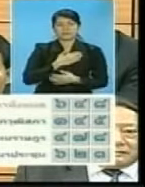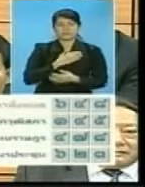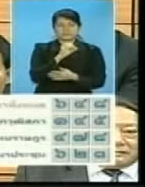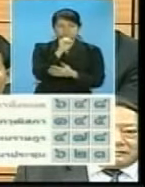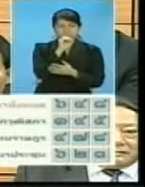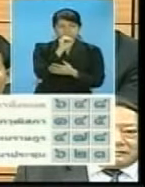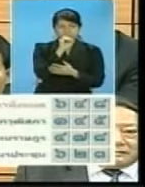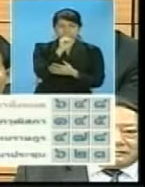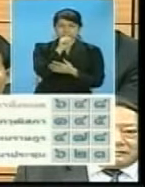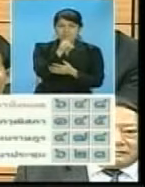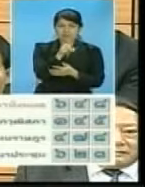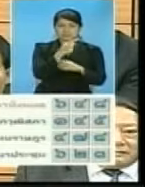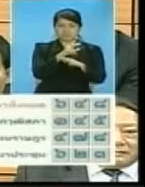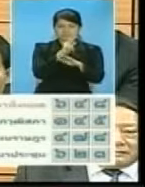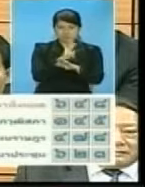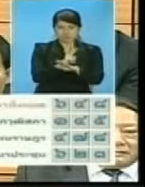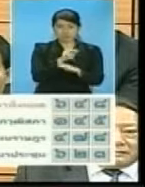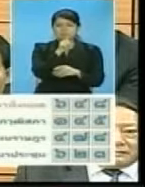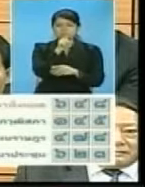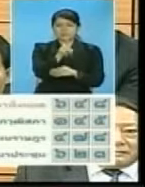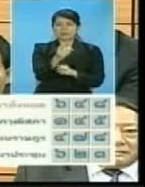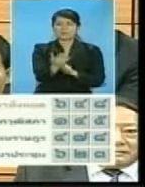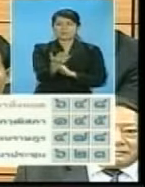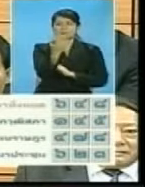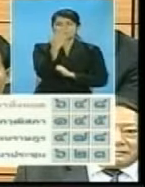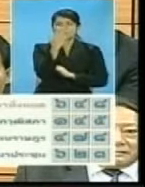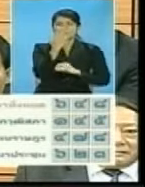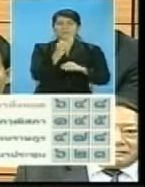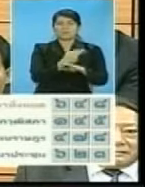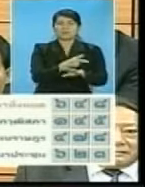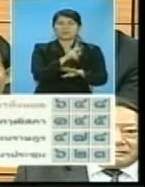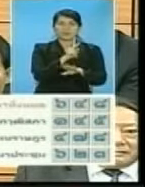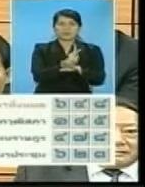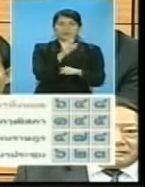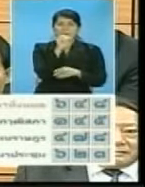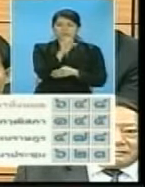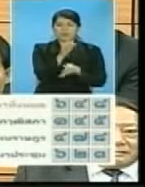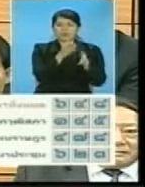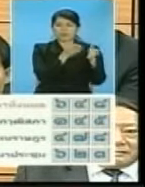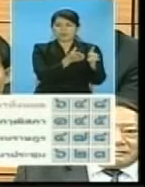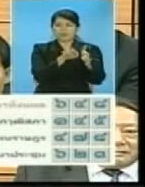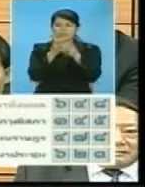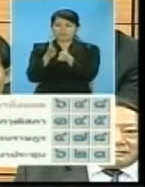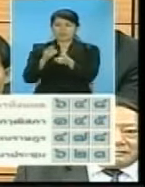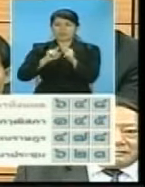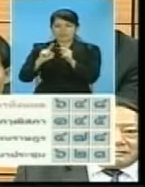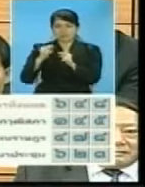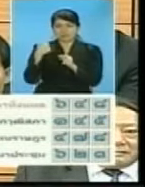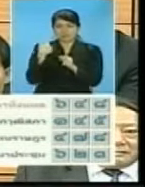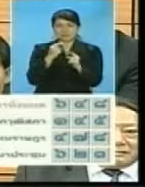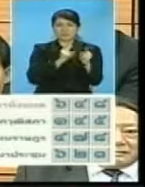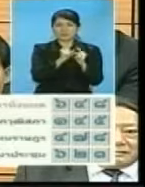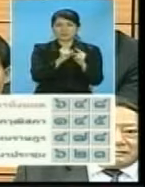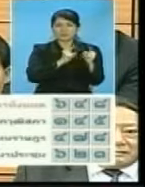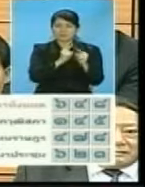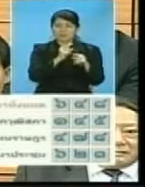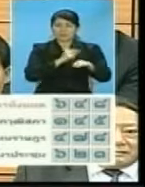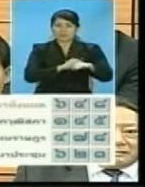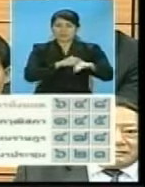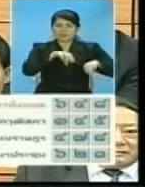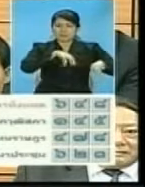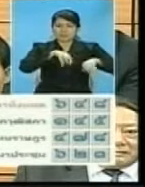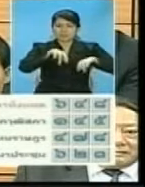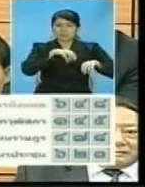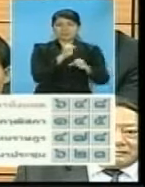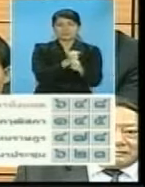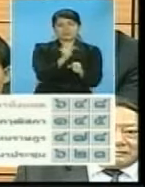ากกราบเรียนถามท่านประธานว่าตอนเช้าเนี่ยท่านประธานก็บอกว่าให้วิปทั้ง 2-3 ฝ่ายไปคุยกันว่าจะบริหารเวลา